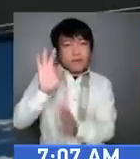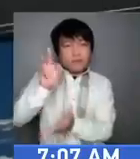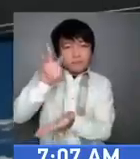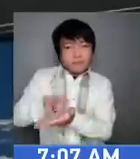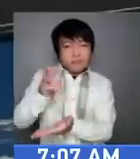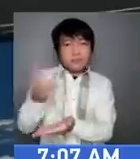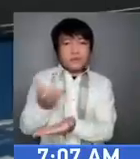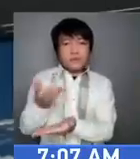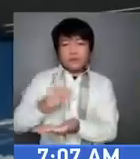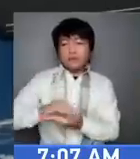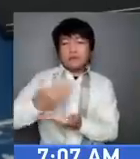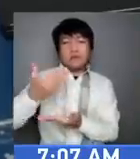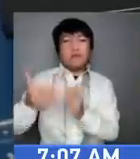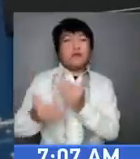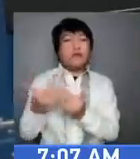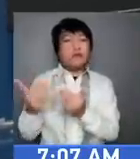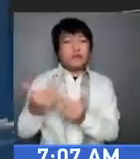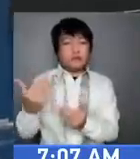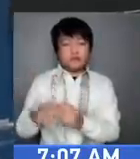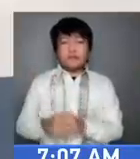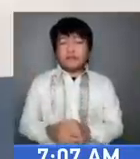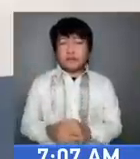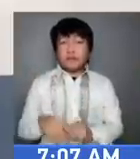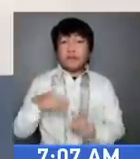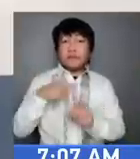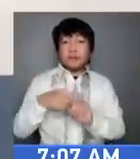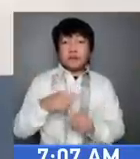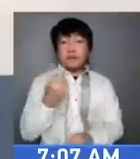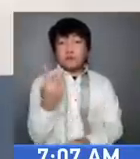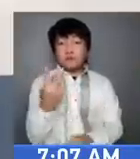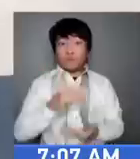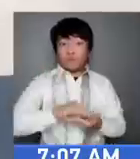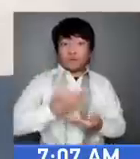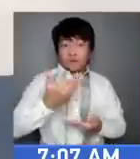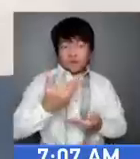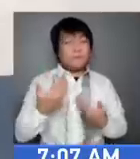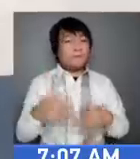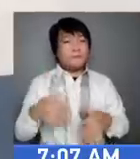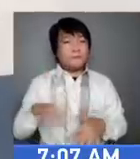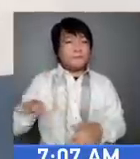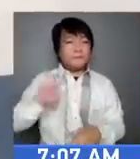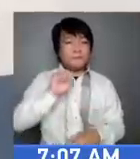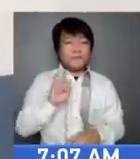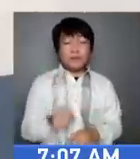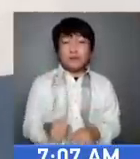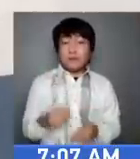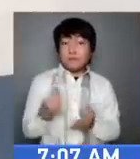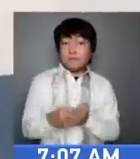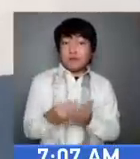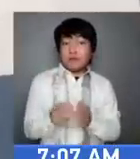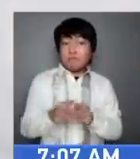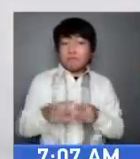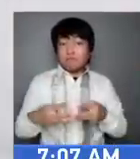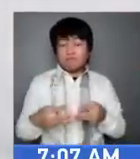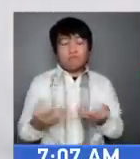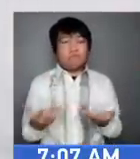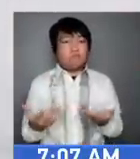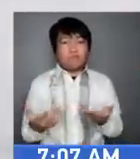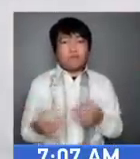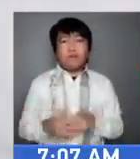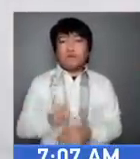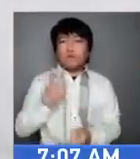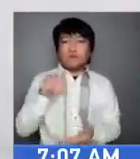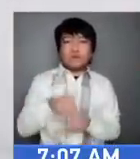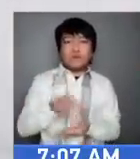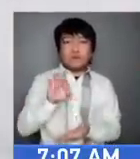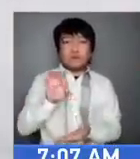malocate. Nabawi ang ninakaw na dalawang laptop, pero hindi na na-recover ang wallet at $2,900 o